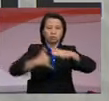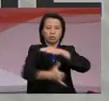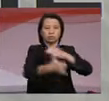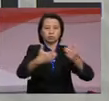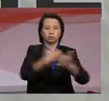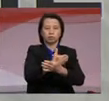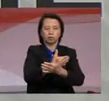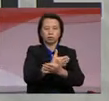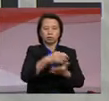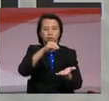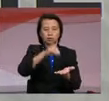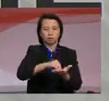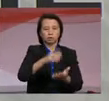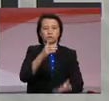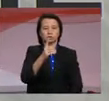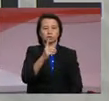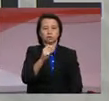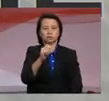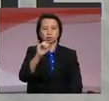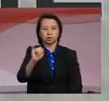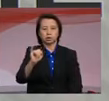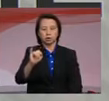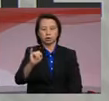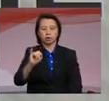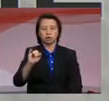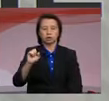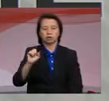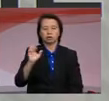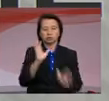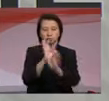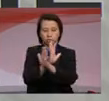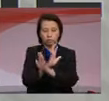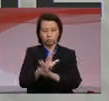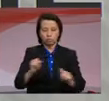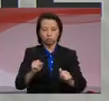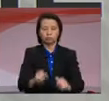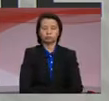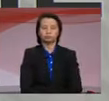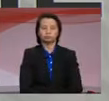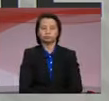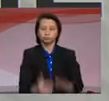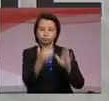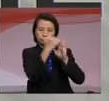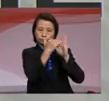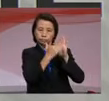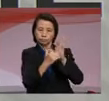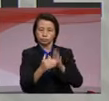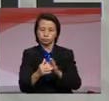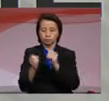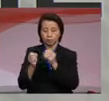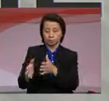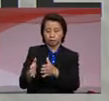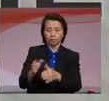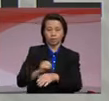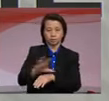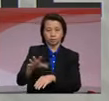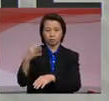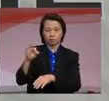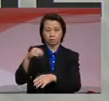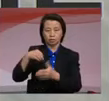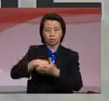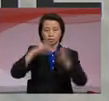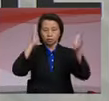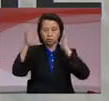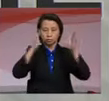baru di depo tahanan Immigration Semuja Sarawak. Perincian baki kes penularan COVID-19 dalam